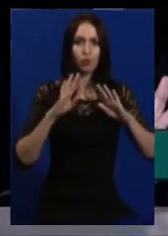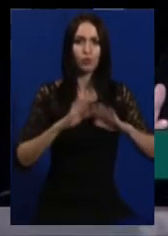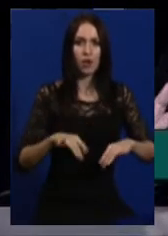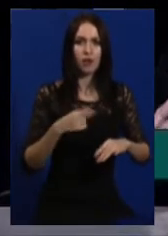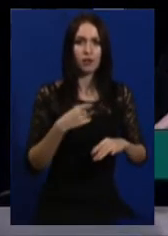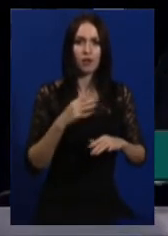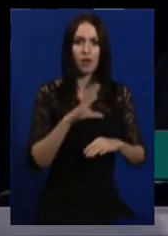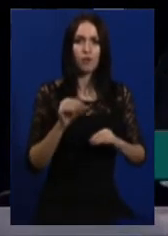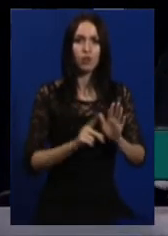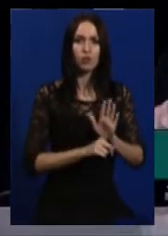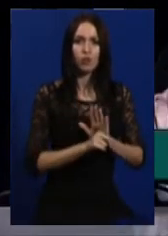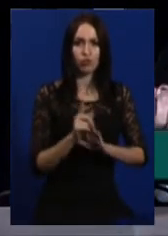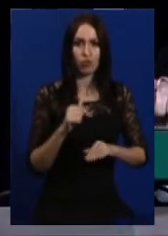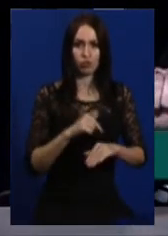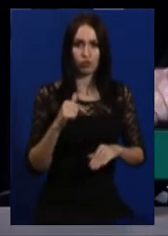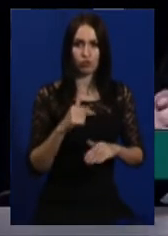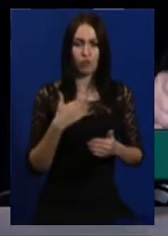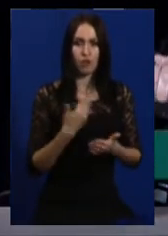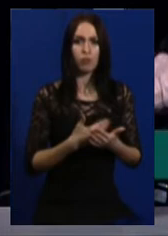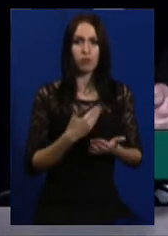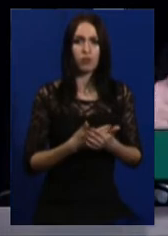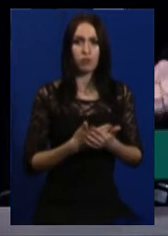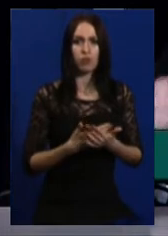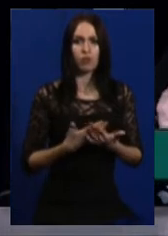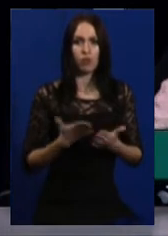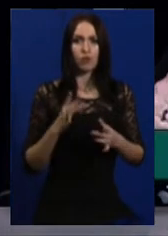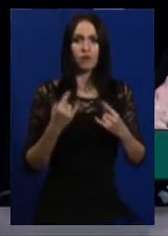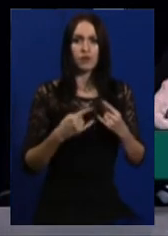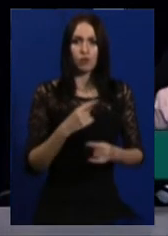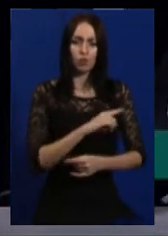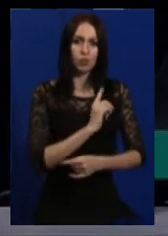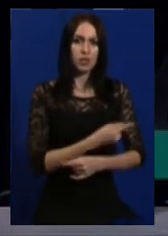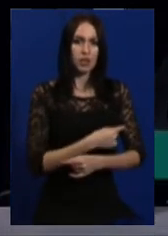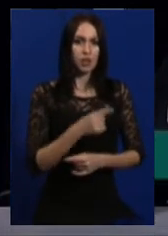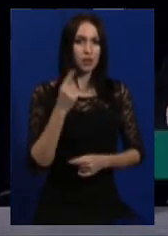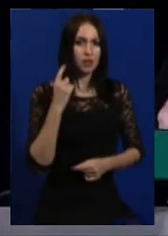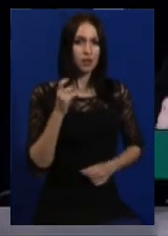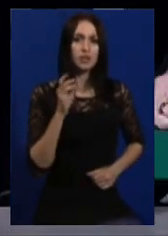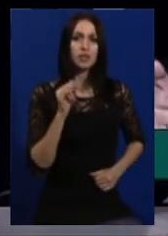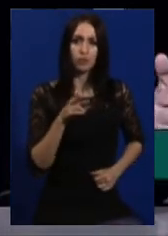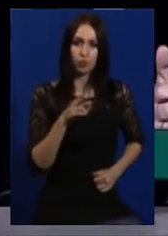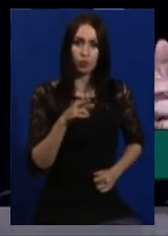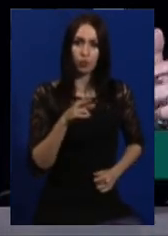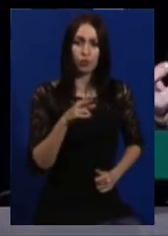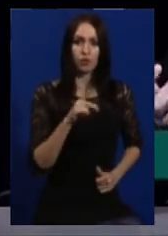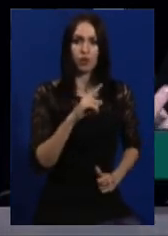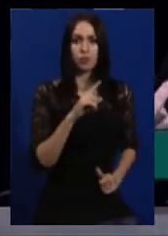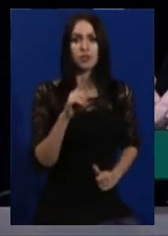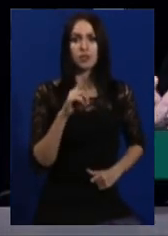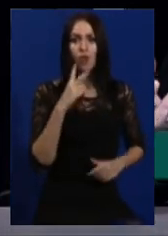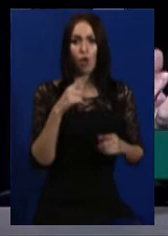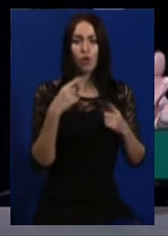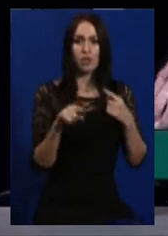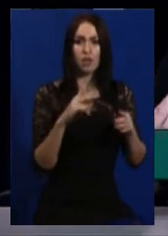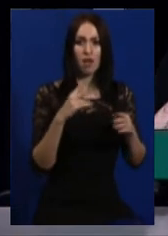все стала чувствовать как будто будет в телевизоре усилили звук резкость контраст и я я все